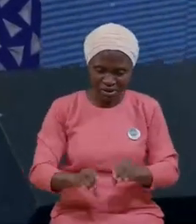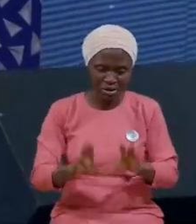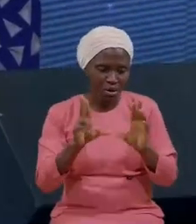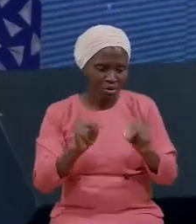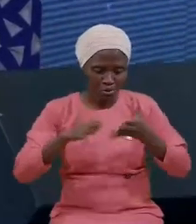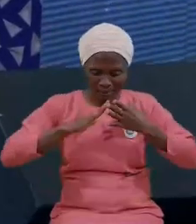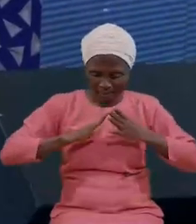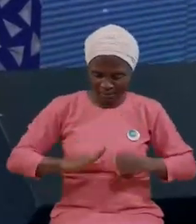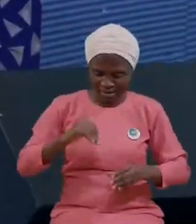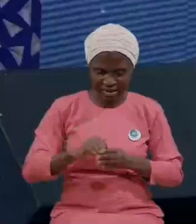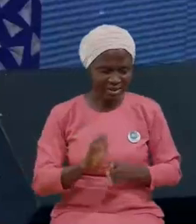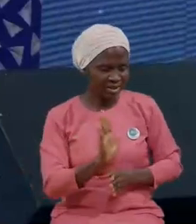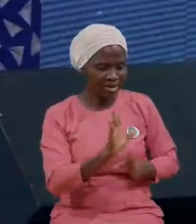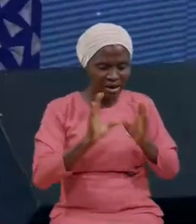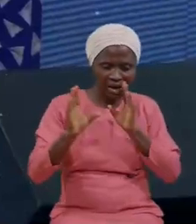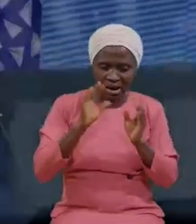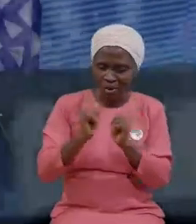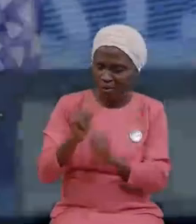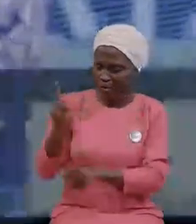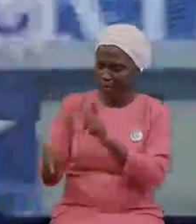ses interactions avec les autres,